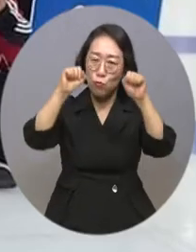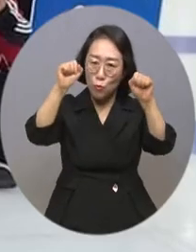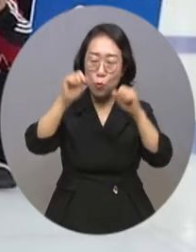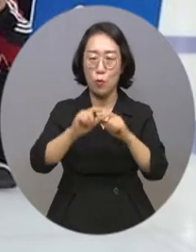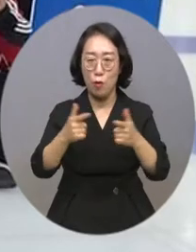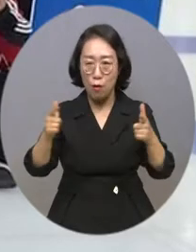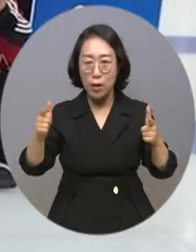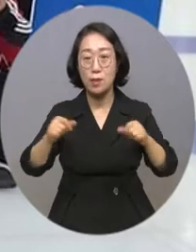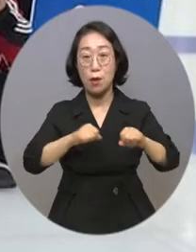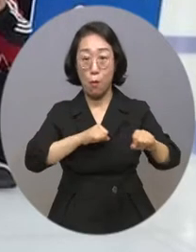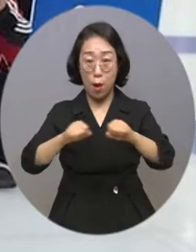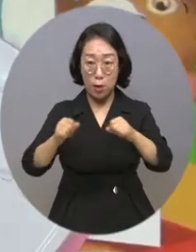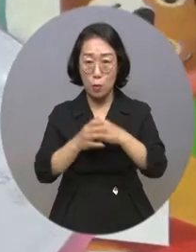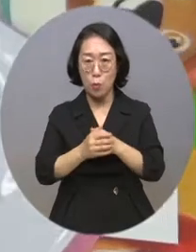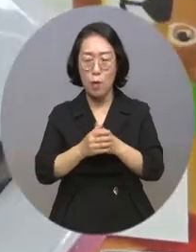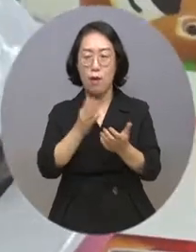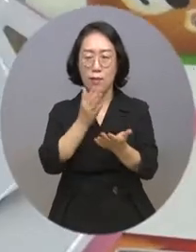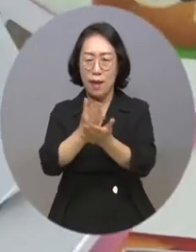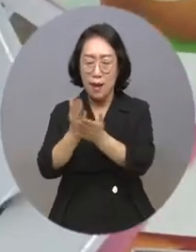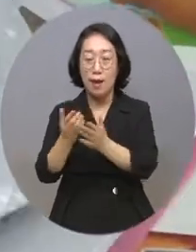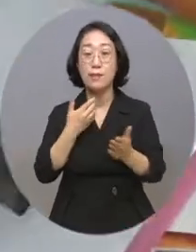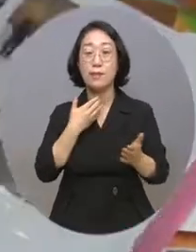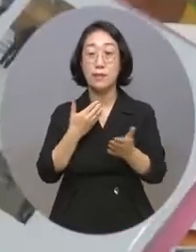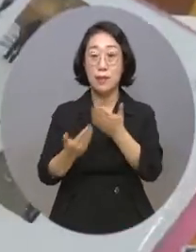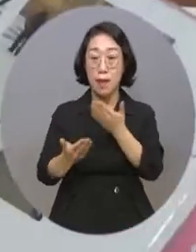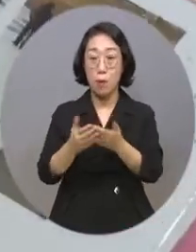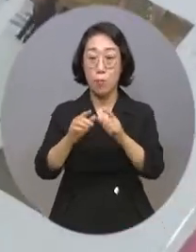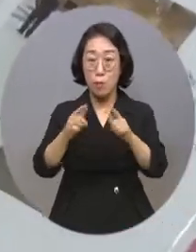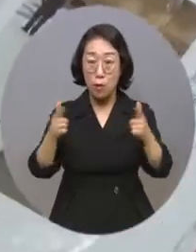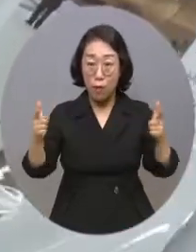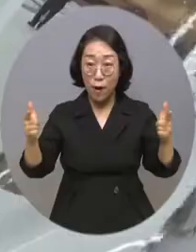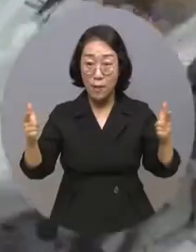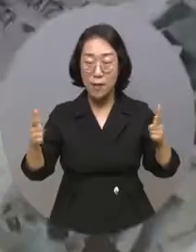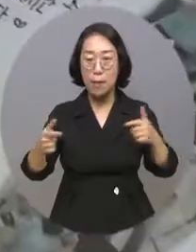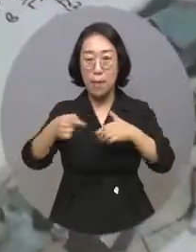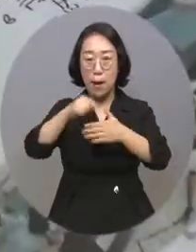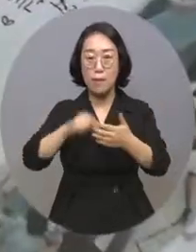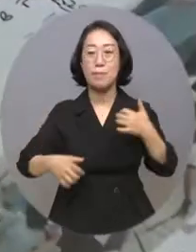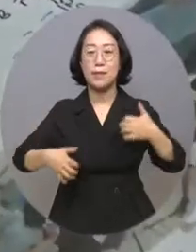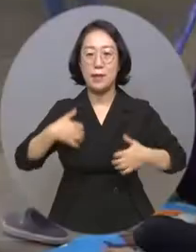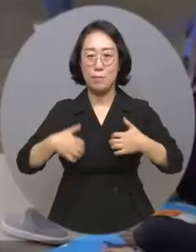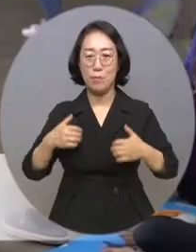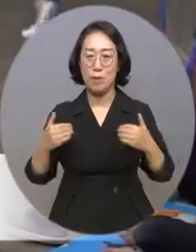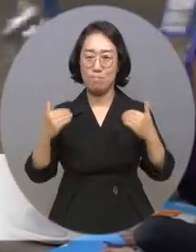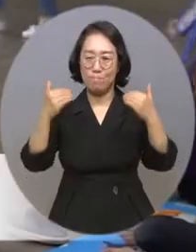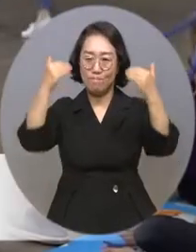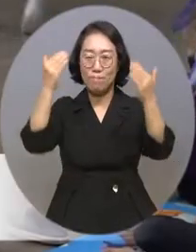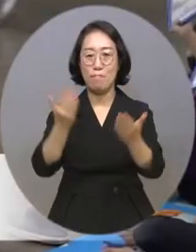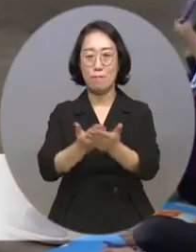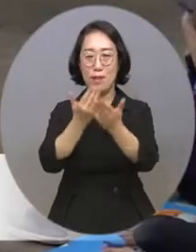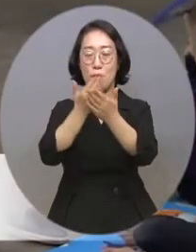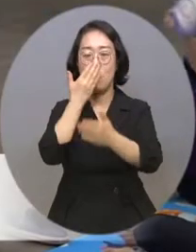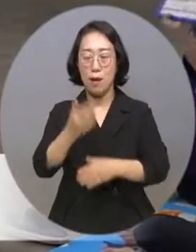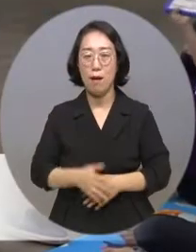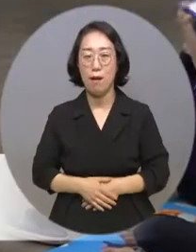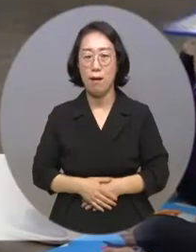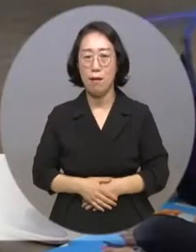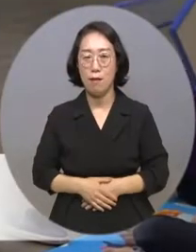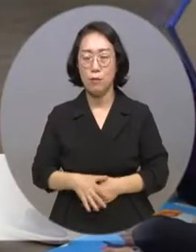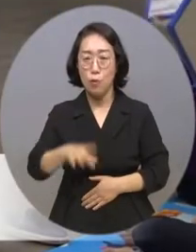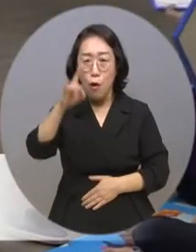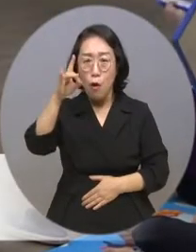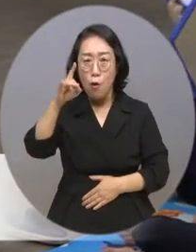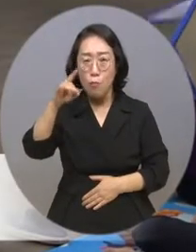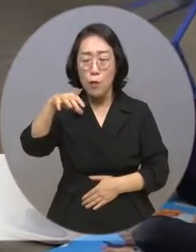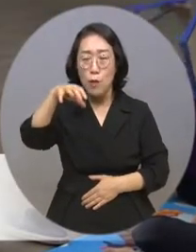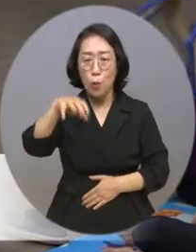학교 밖 작은 학교에서의 다양한 체험은 기쁨으로 성장하는 시간이었습니다. 처음에는